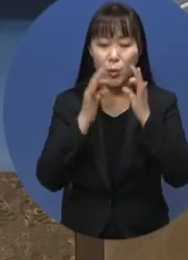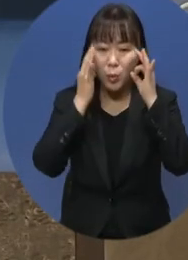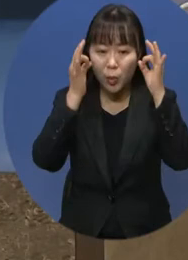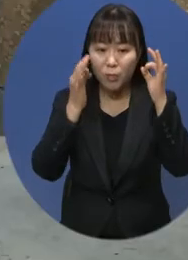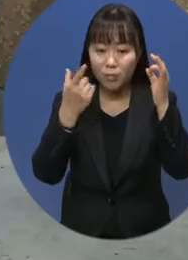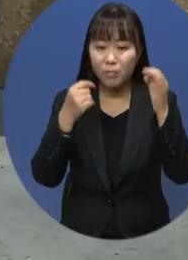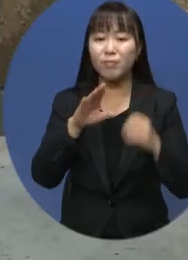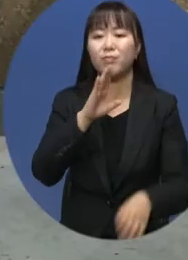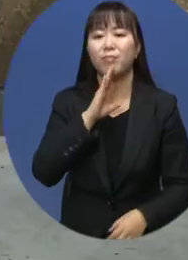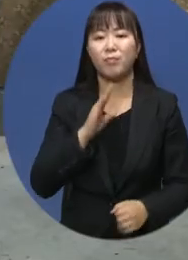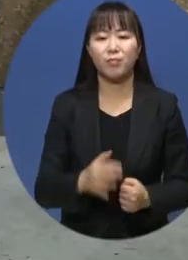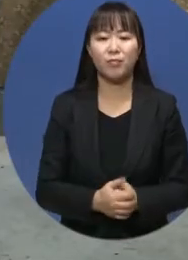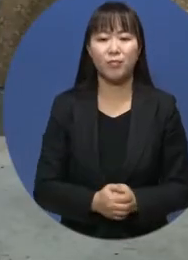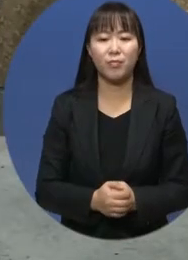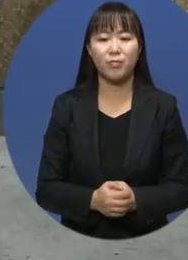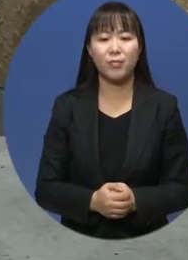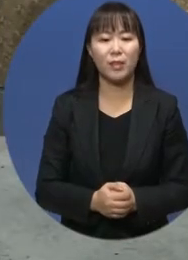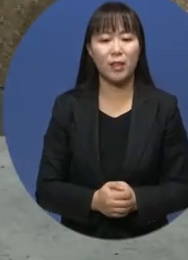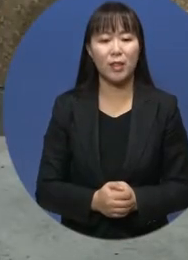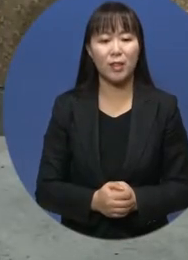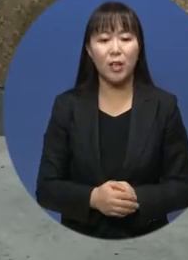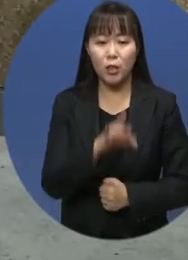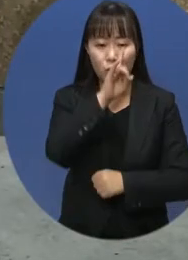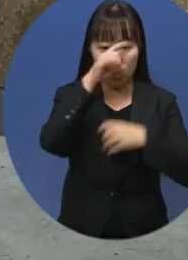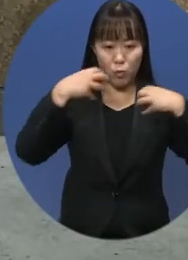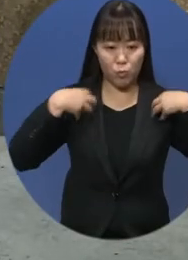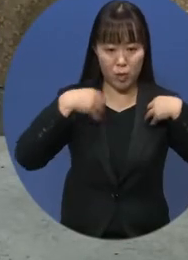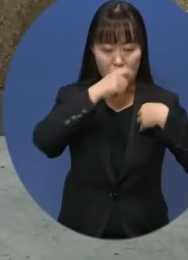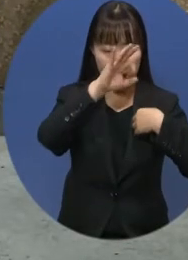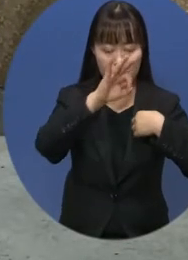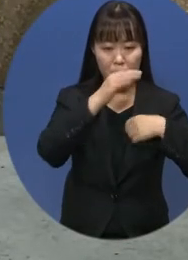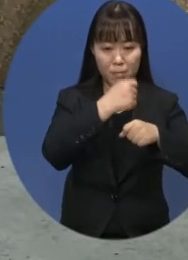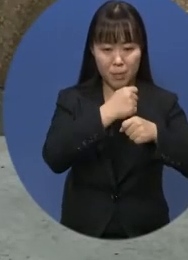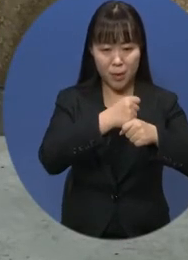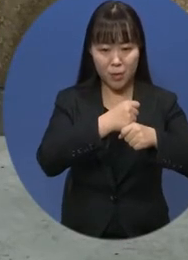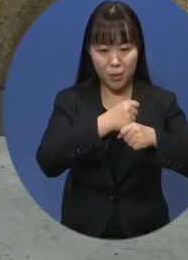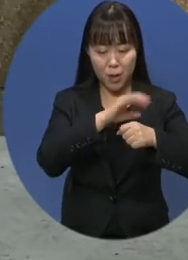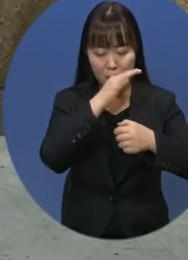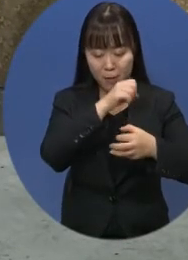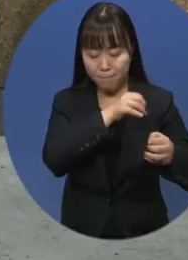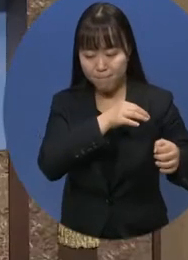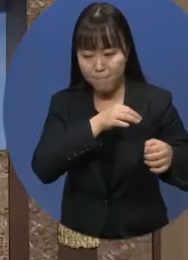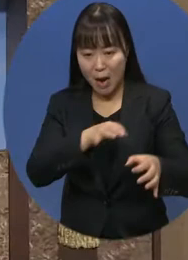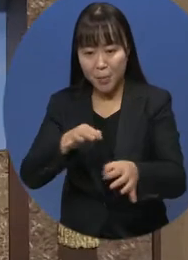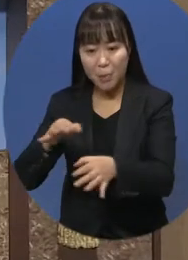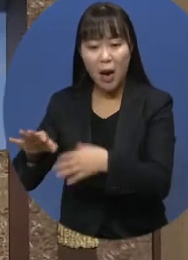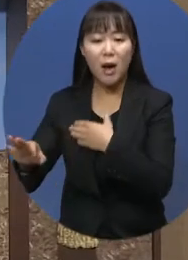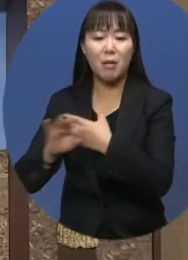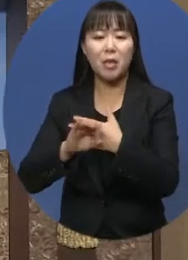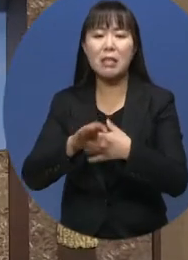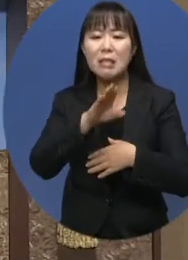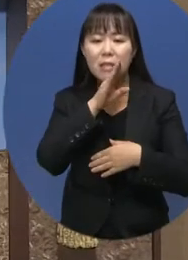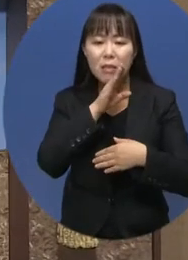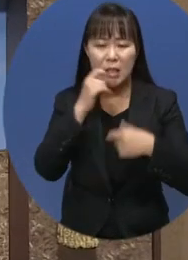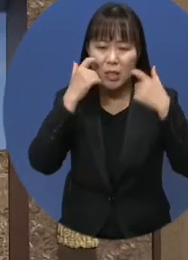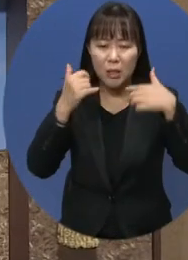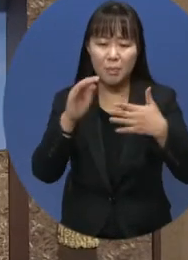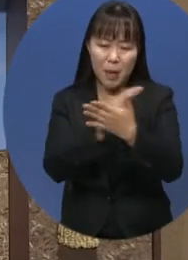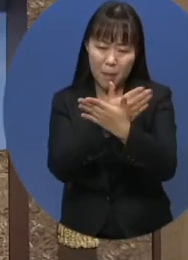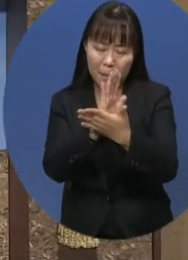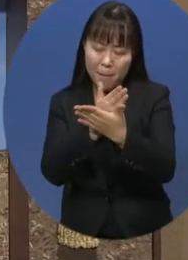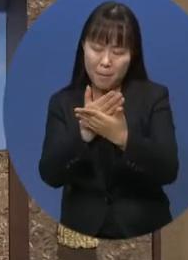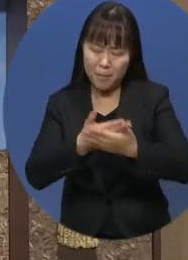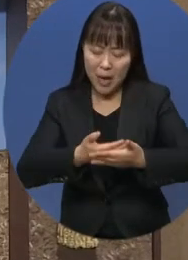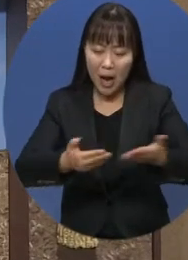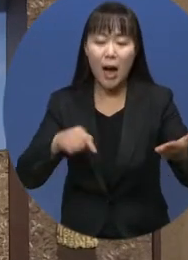그럼요 그 중앙부처 에서 예산을 만들어서 복지 해가 를 내려 보내면 예산을 실제로 정확하게 배분하고